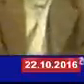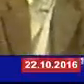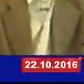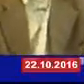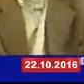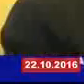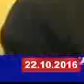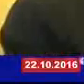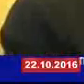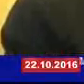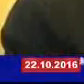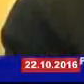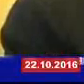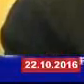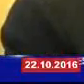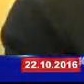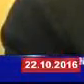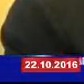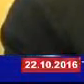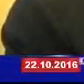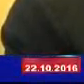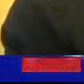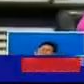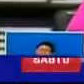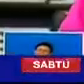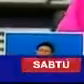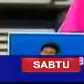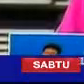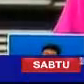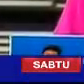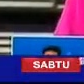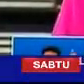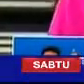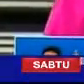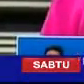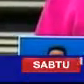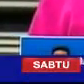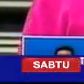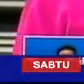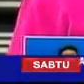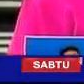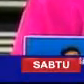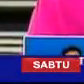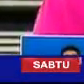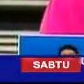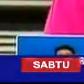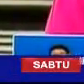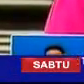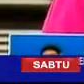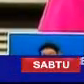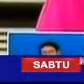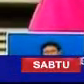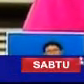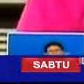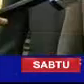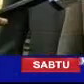lebih banyak peruntukan pembangunan terutama untuk kawasan luar bandar dan bajet kali ini tidak banyak menyentuh mengenai perkara itu, lebih-lebih